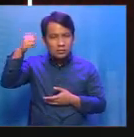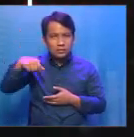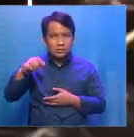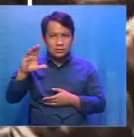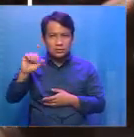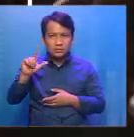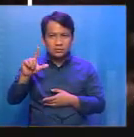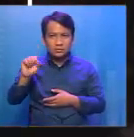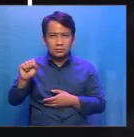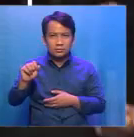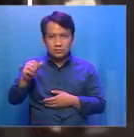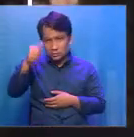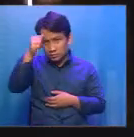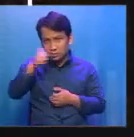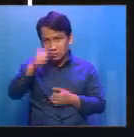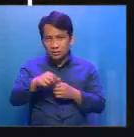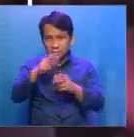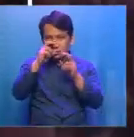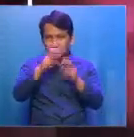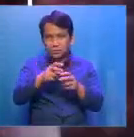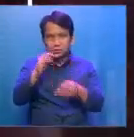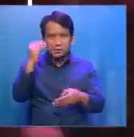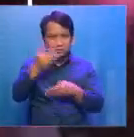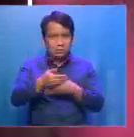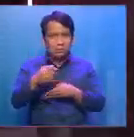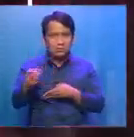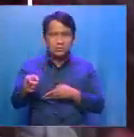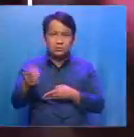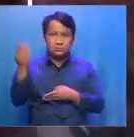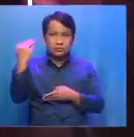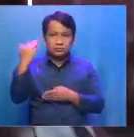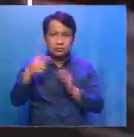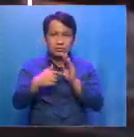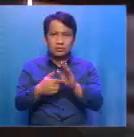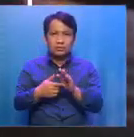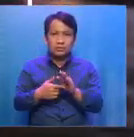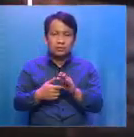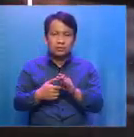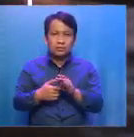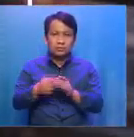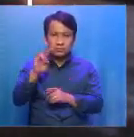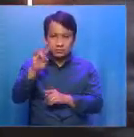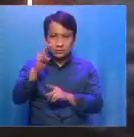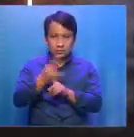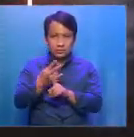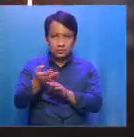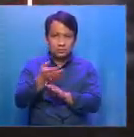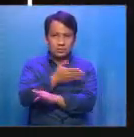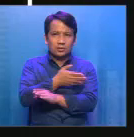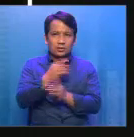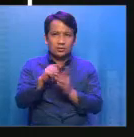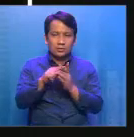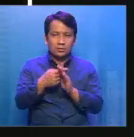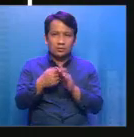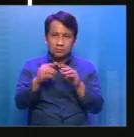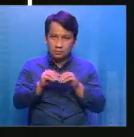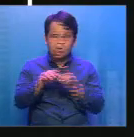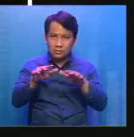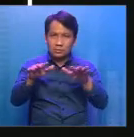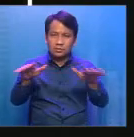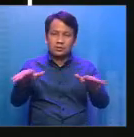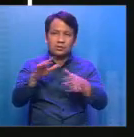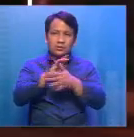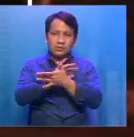club, matatandaang naging mahigpit ang lockdown sa Wuhan noong nakaraang 7 buwan nang magsimulang kumalat doon